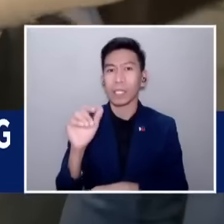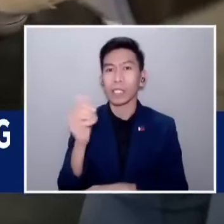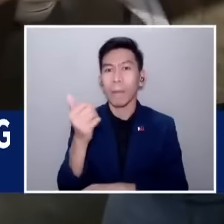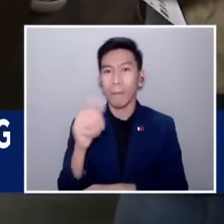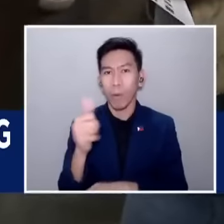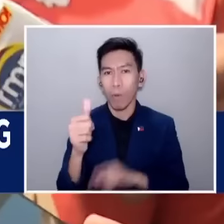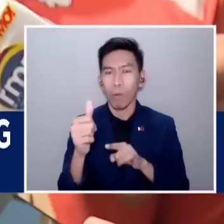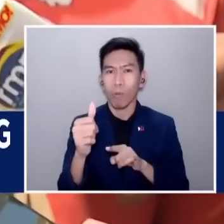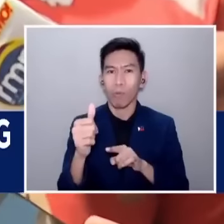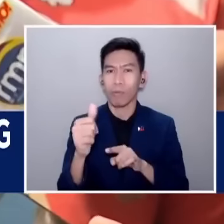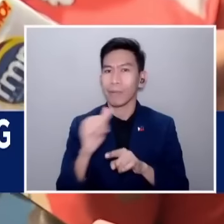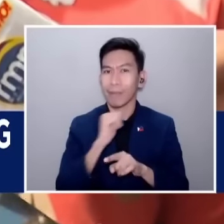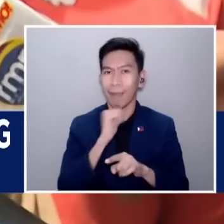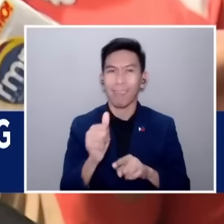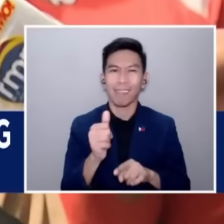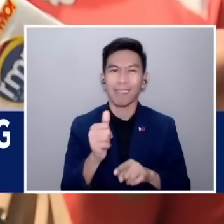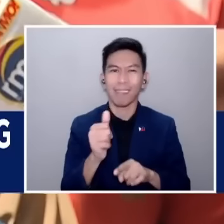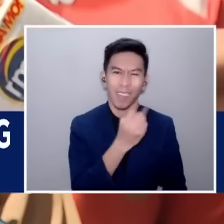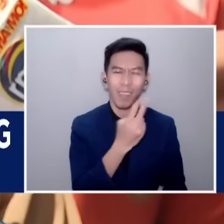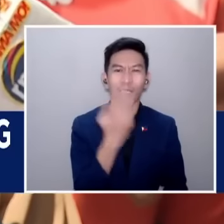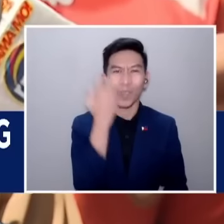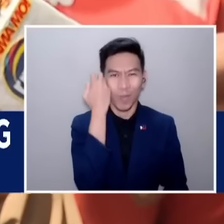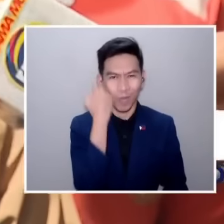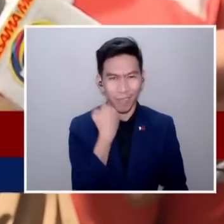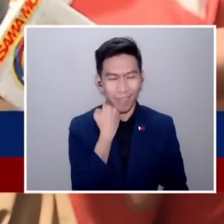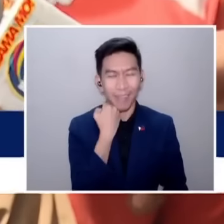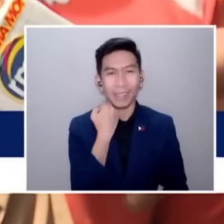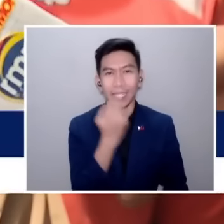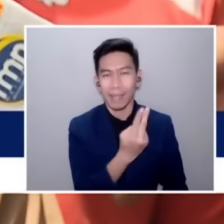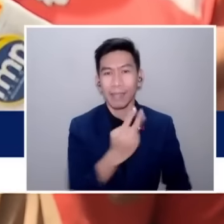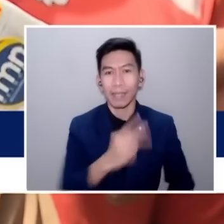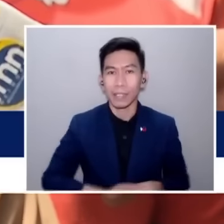lang yung pumasa sa aking